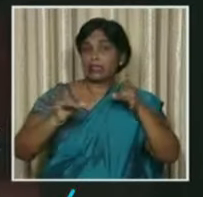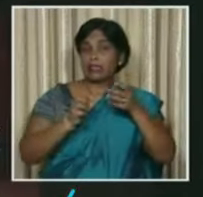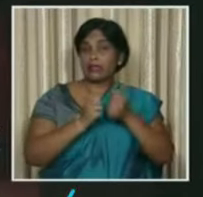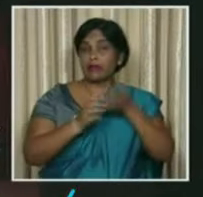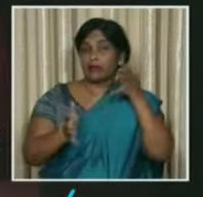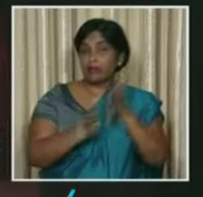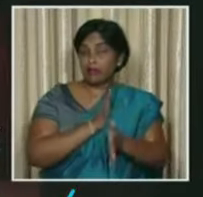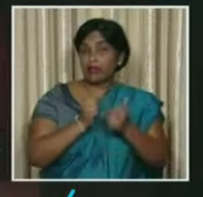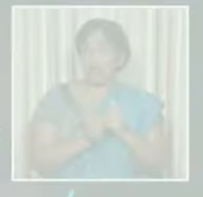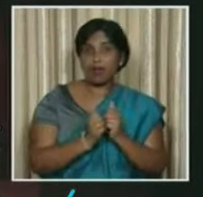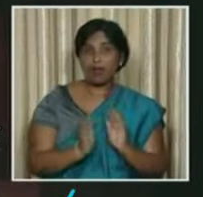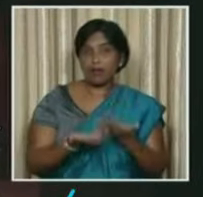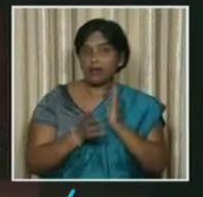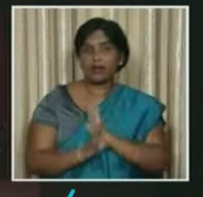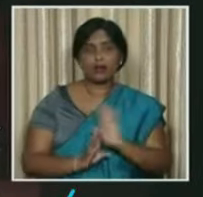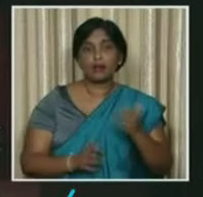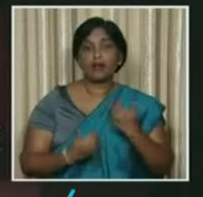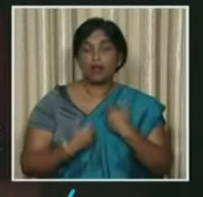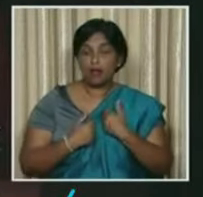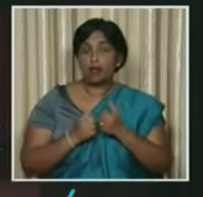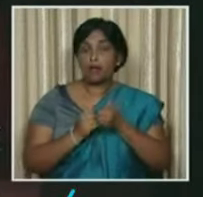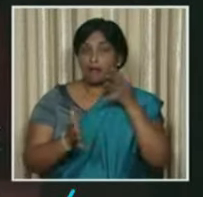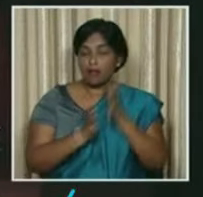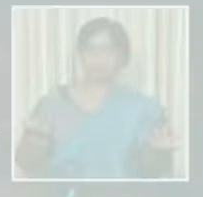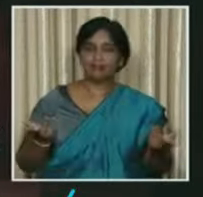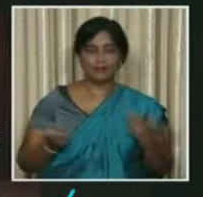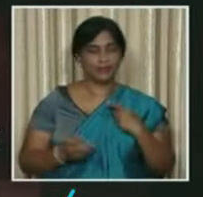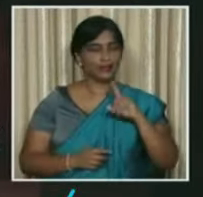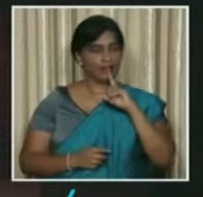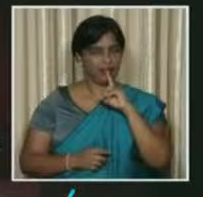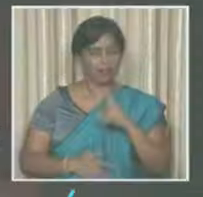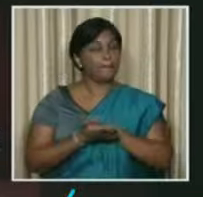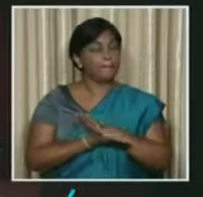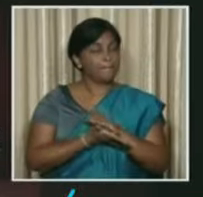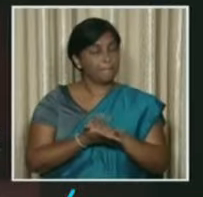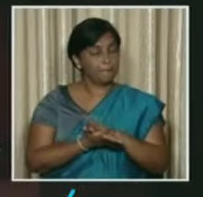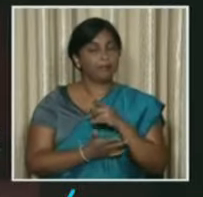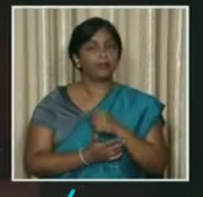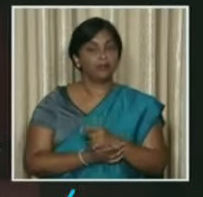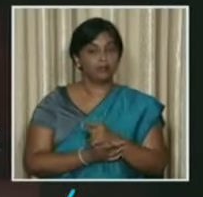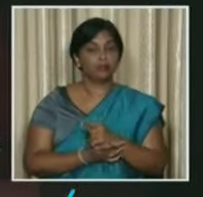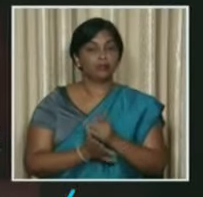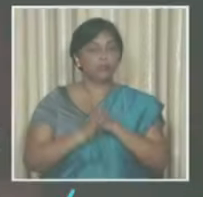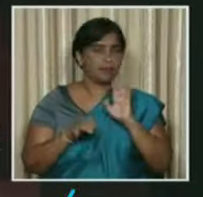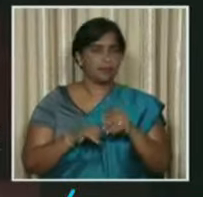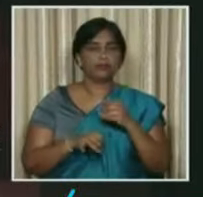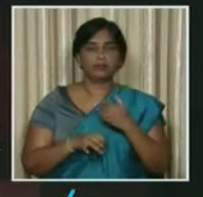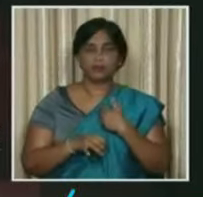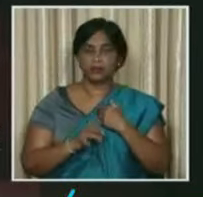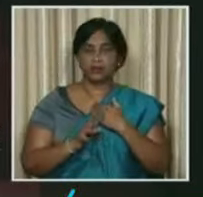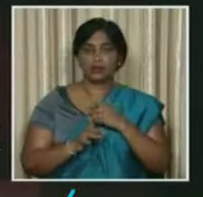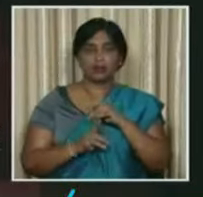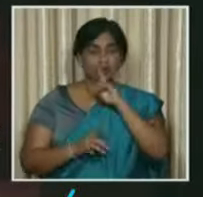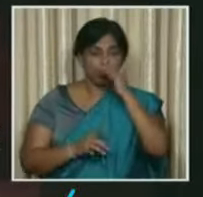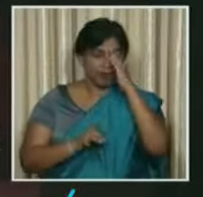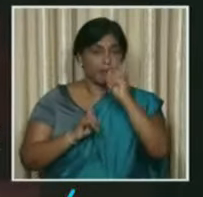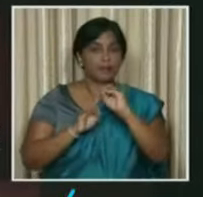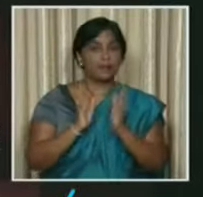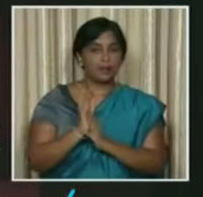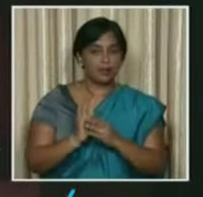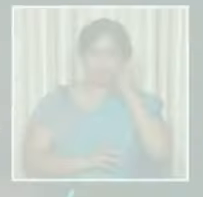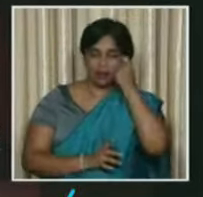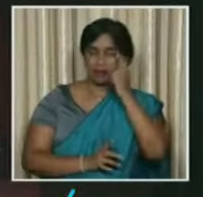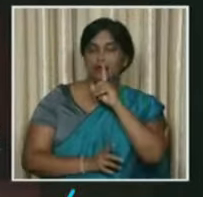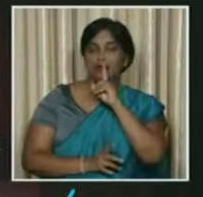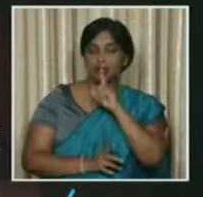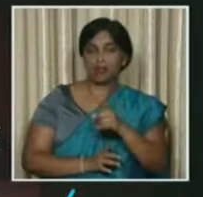ආපහු ක්‍රියාත්මක කරන්න නෙවෙයිනේ. අපි ඉන්නේ වැරදි හදාගෙන ඉදිරියට යන්න. පැහැදිලිවම මෙතන ලොකු ප්‍රශ්නයක් තියෙනවා. ප්‍රමාණායකතුමා, අගමැතිතුමා මම යෝජනා